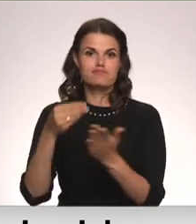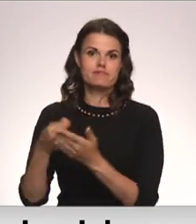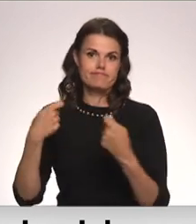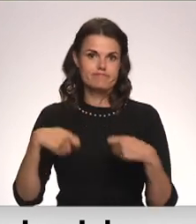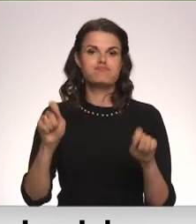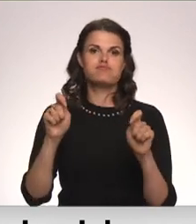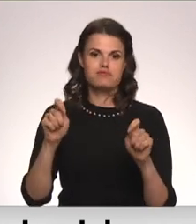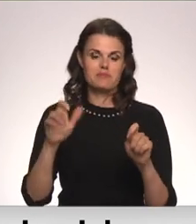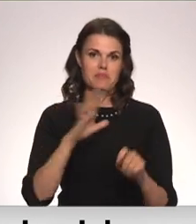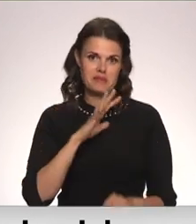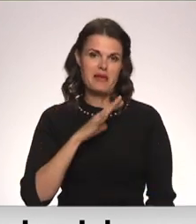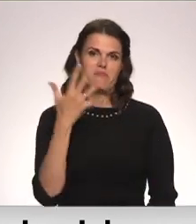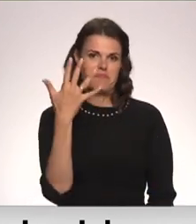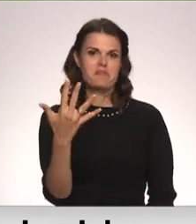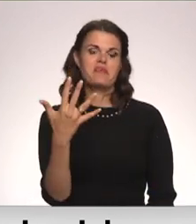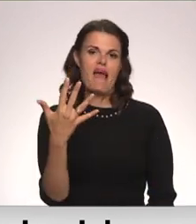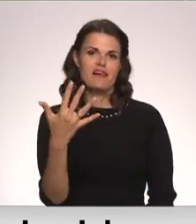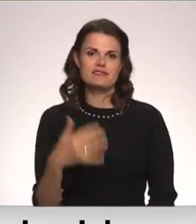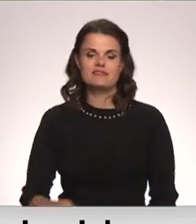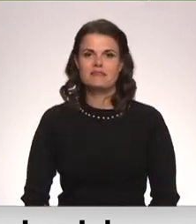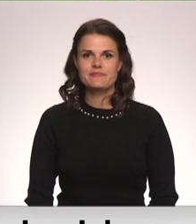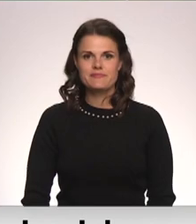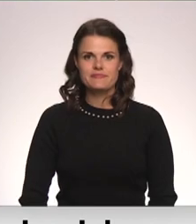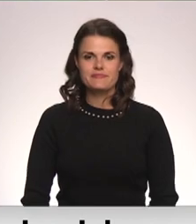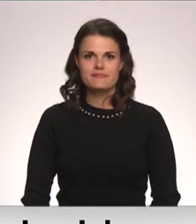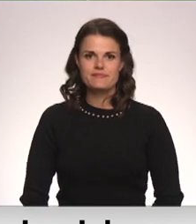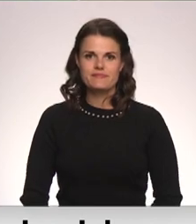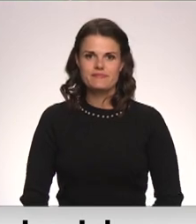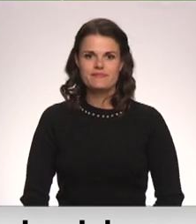pārdošanai nonāca 5. Elīna Lapiņemvats, Mosakovskis, Vidzemes televīzija.